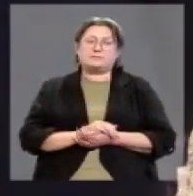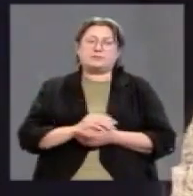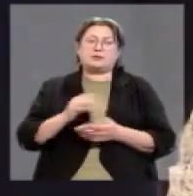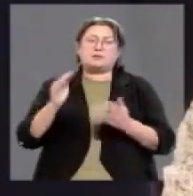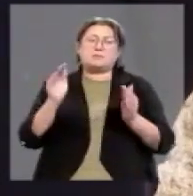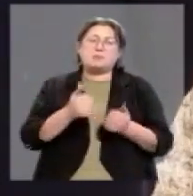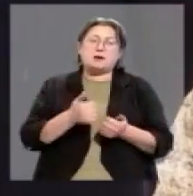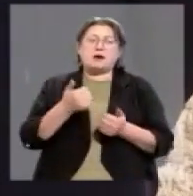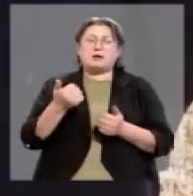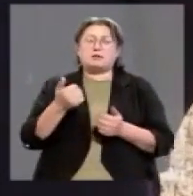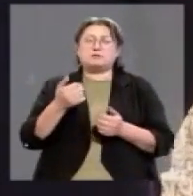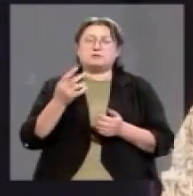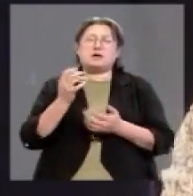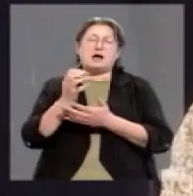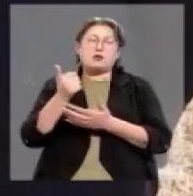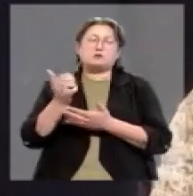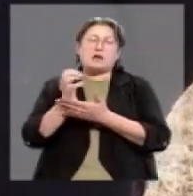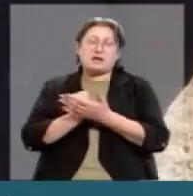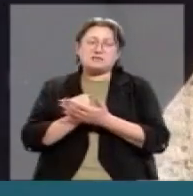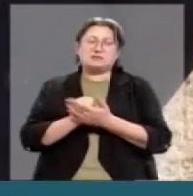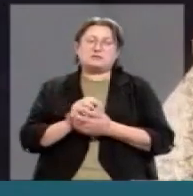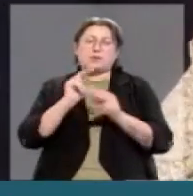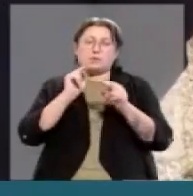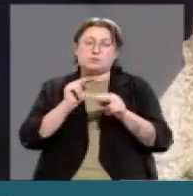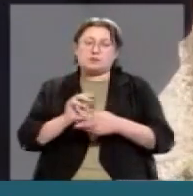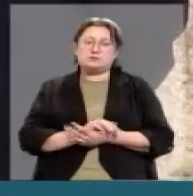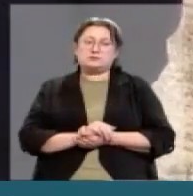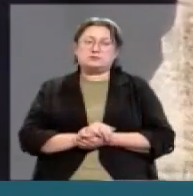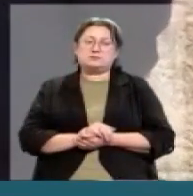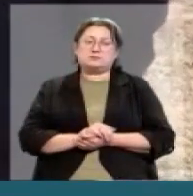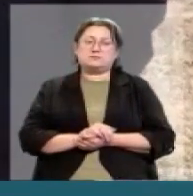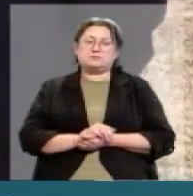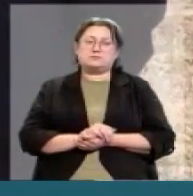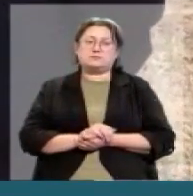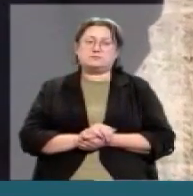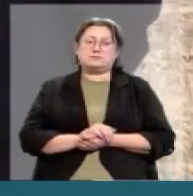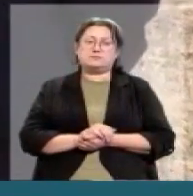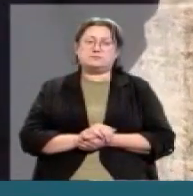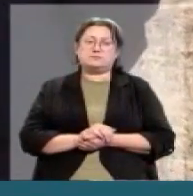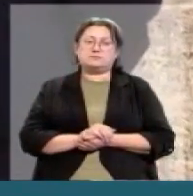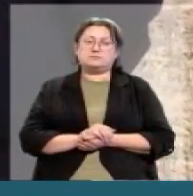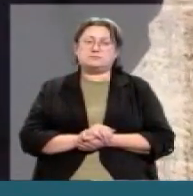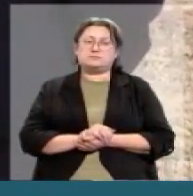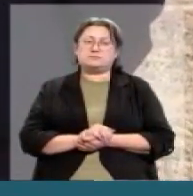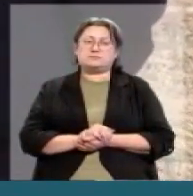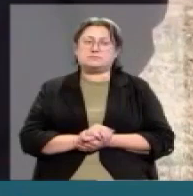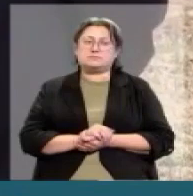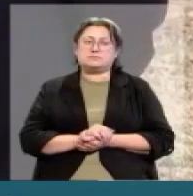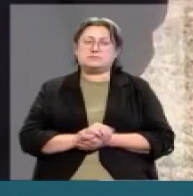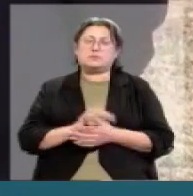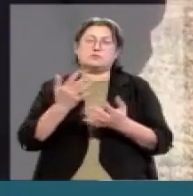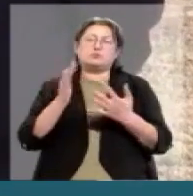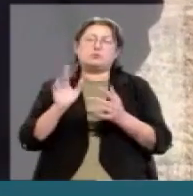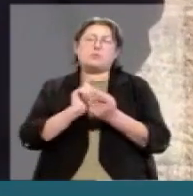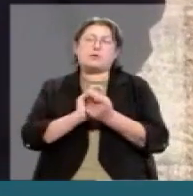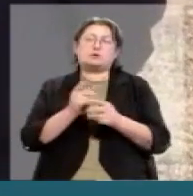хорошее, хранить, наблюдать, иначе мы не знаем, что семена будут. Боремся с